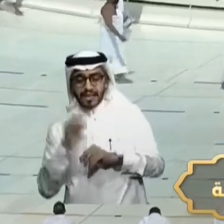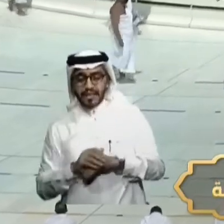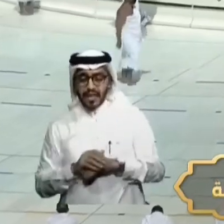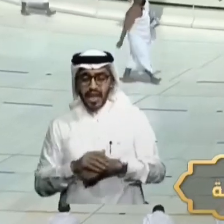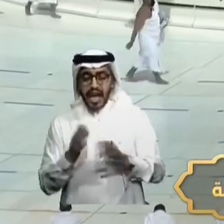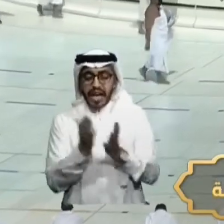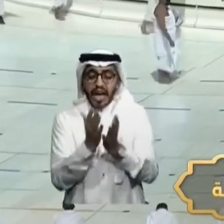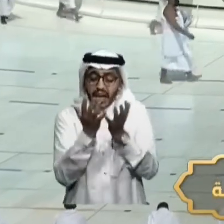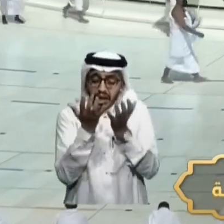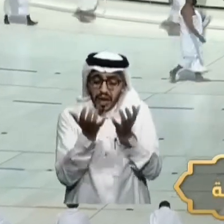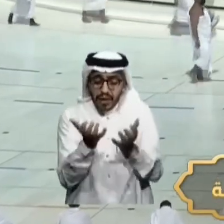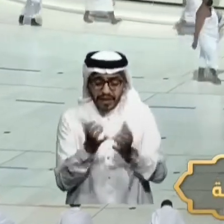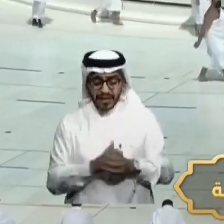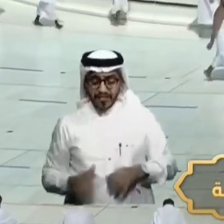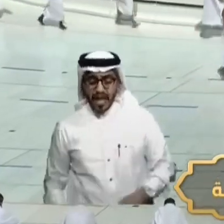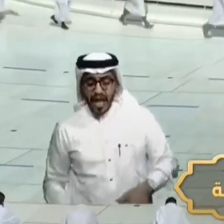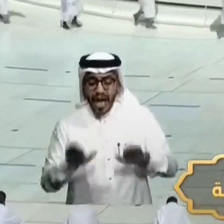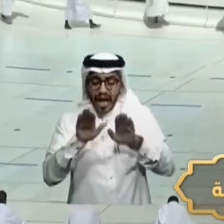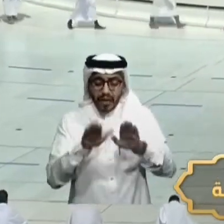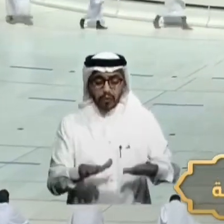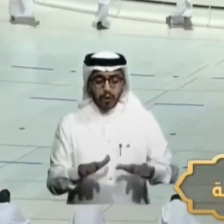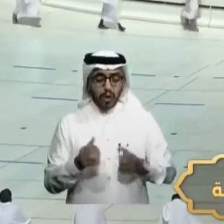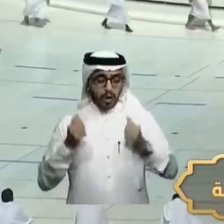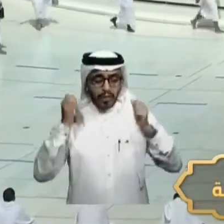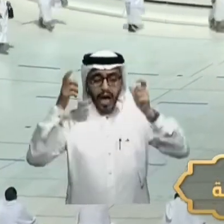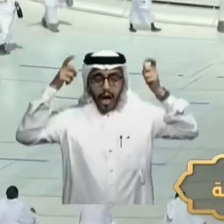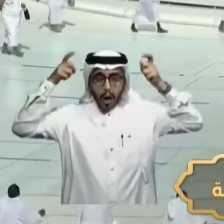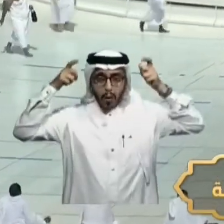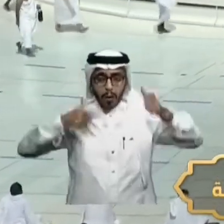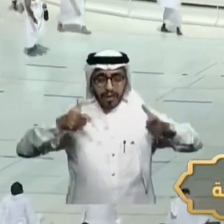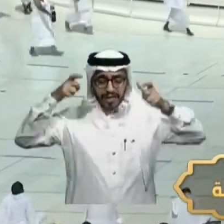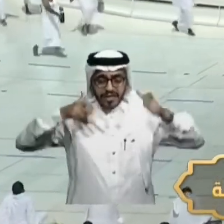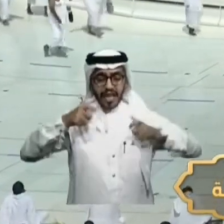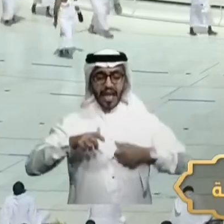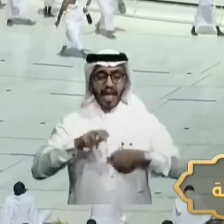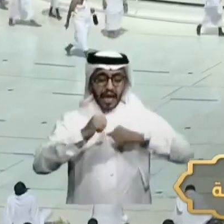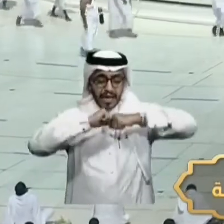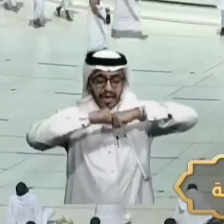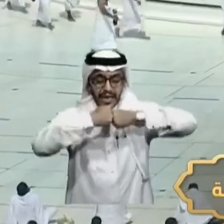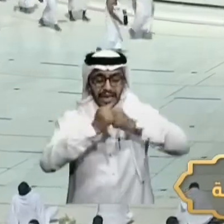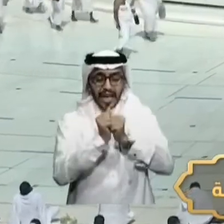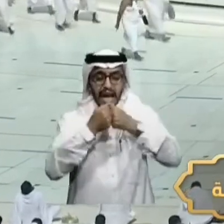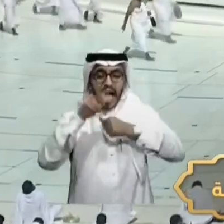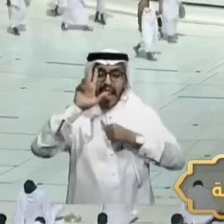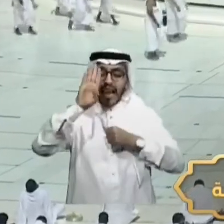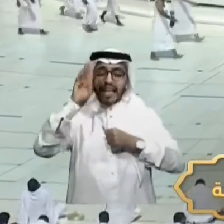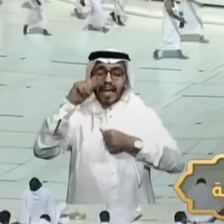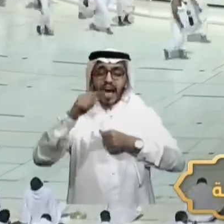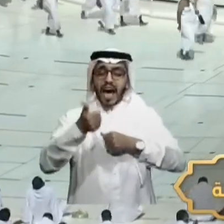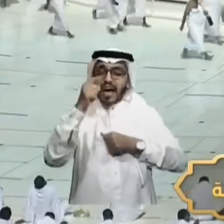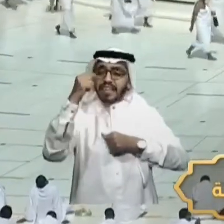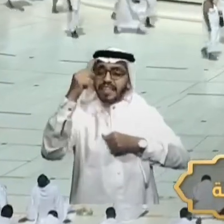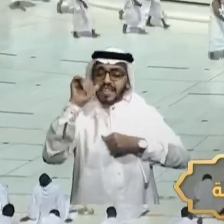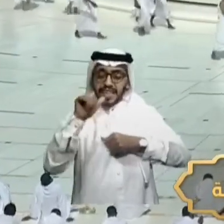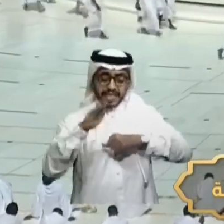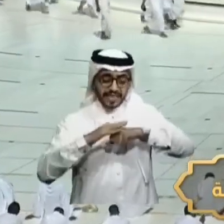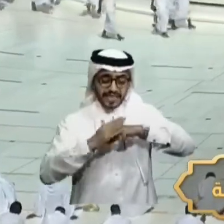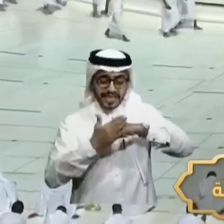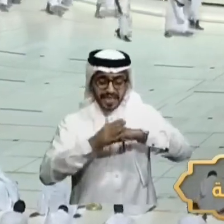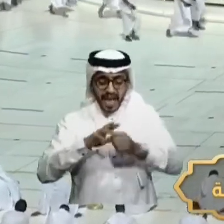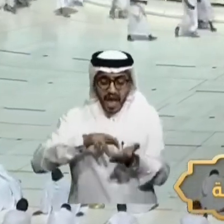شثن الكفين والقدمين، ضخم الرأس والكراديس، طويل المسربة، إذا